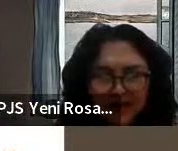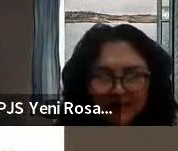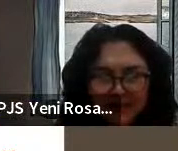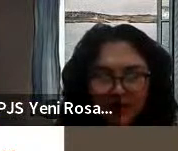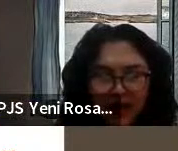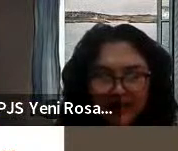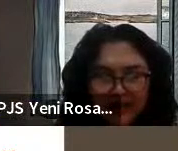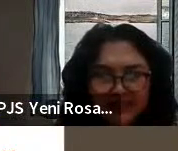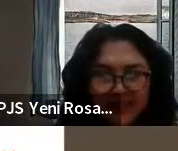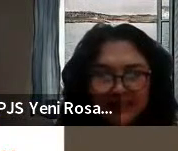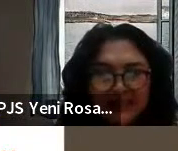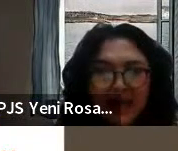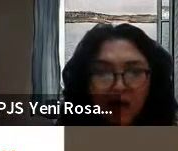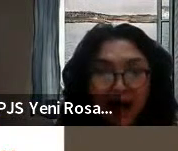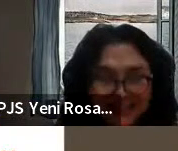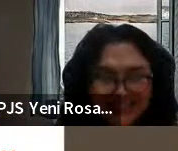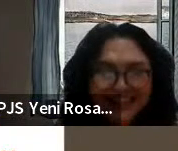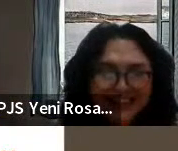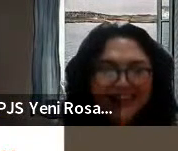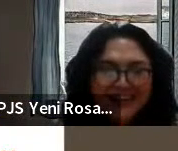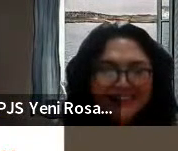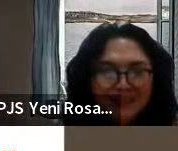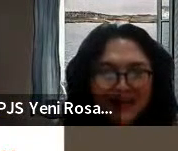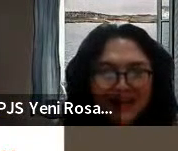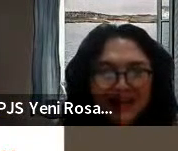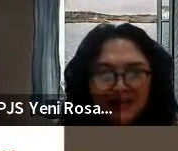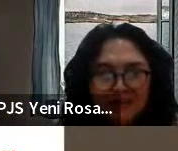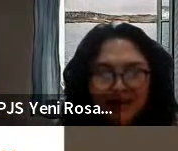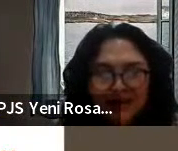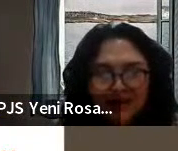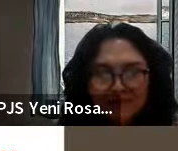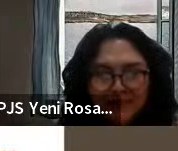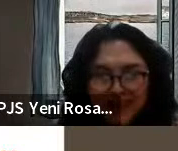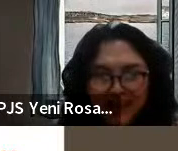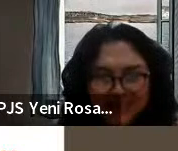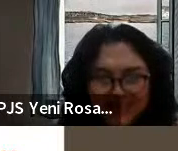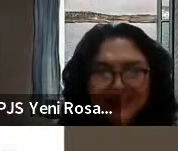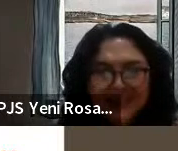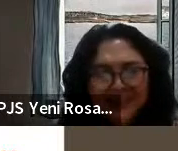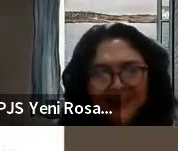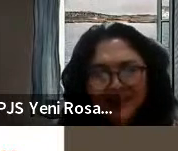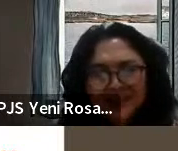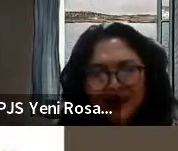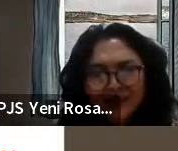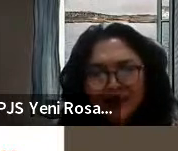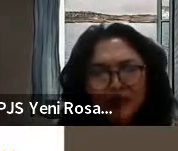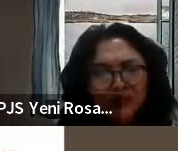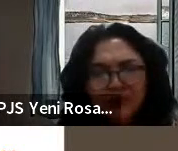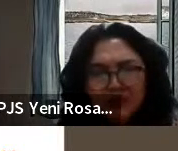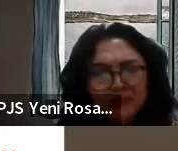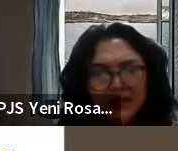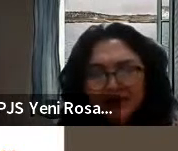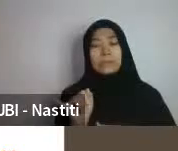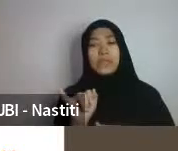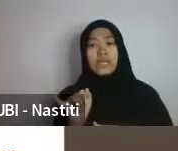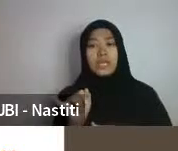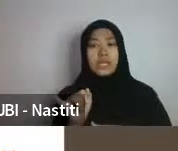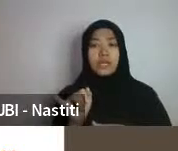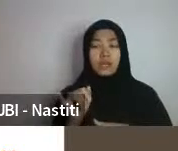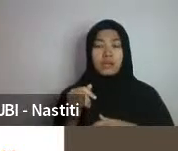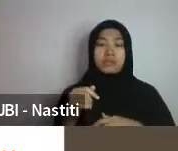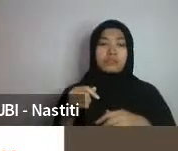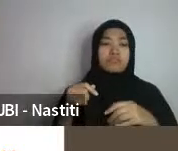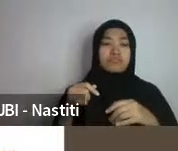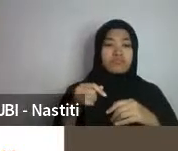surat keterangan sehat rohani yang digawangi ya sebagai gatekeeper adalah psikiater. Ini adalah salah satu bentuk diskriminasi